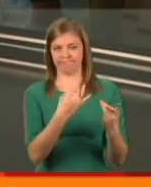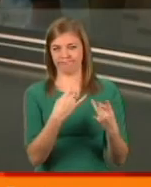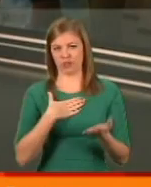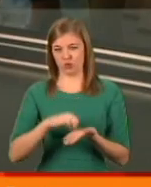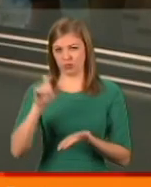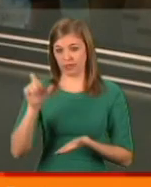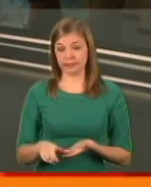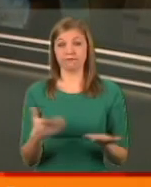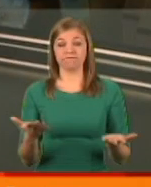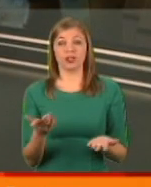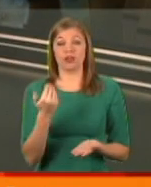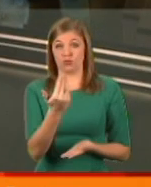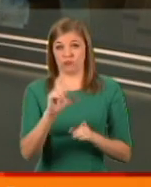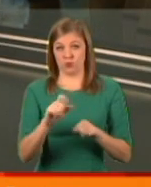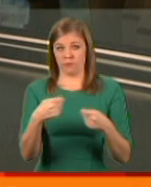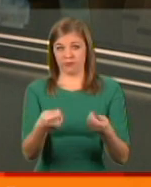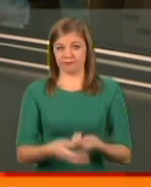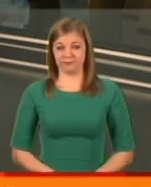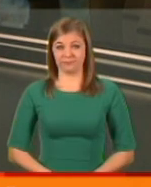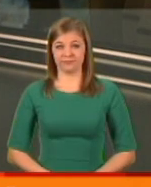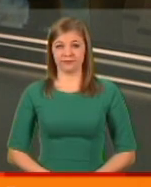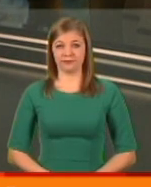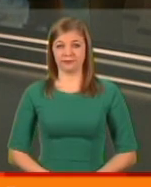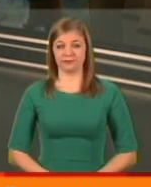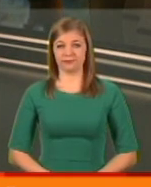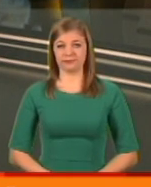Мотрич. Євгенія, тобі слово.